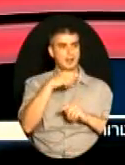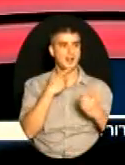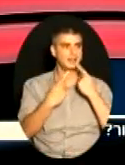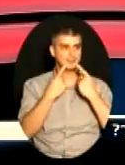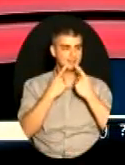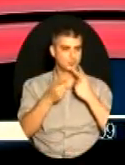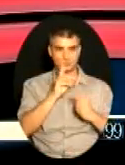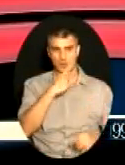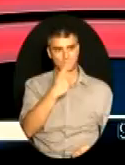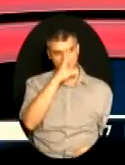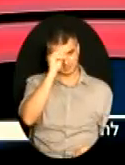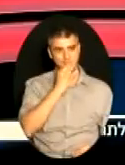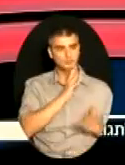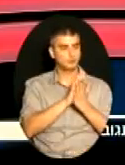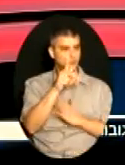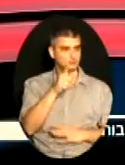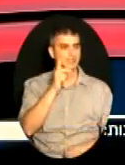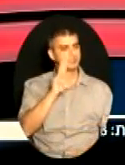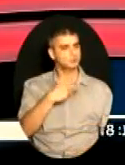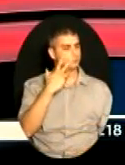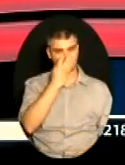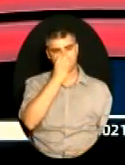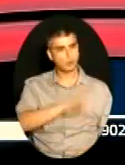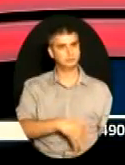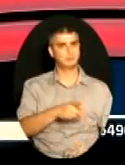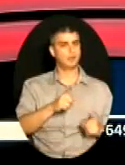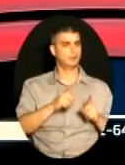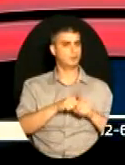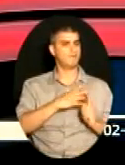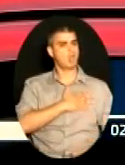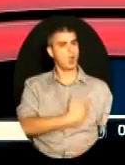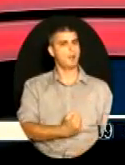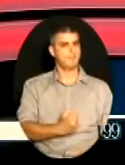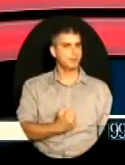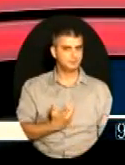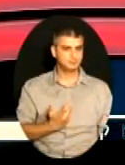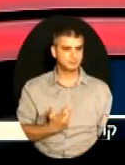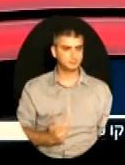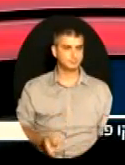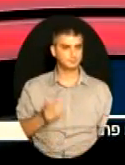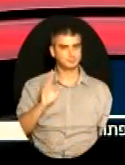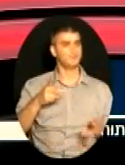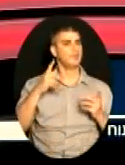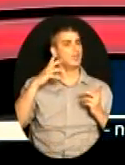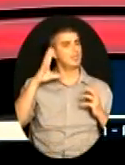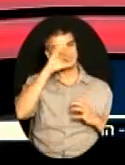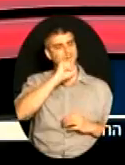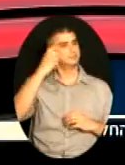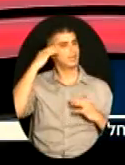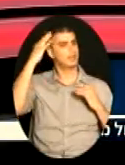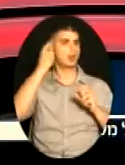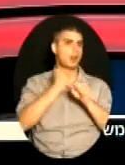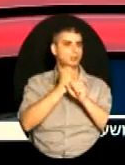ילד בן 13 הולך ומפנשר, ויש לו את העזות פנים, את העזות מצח, ואת האומץ לב, את הקר האידיאולוגי ללכת